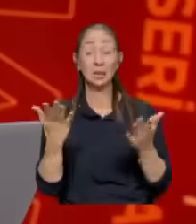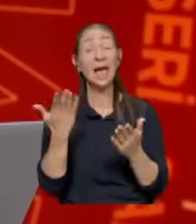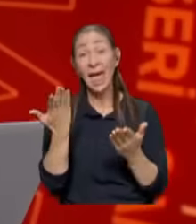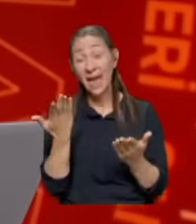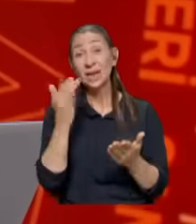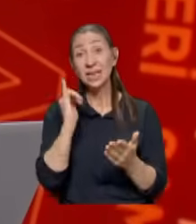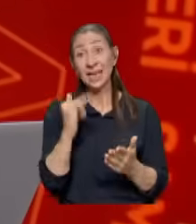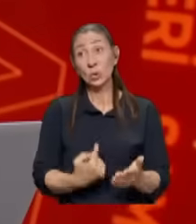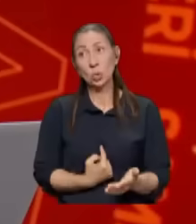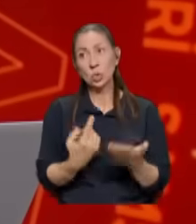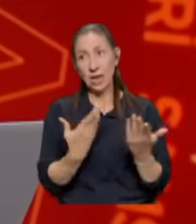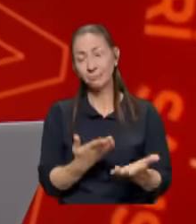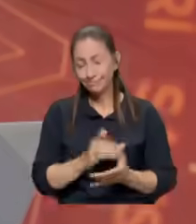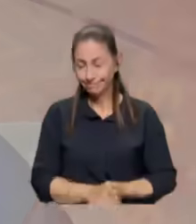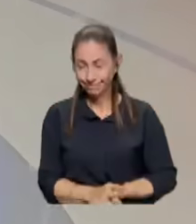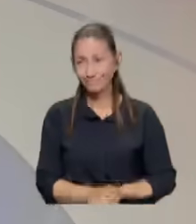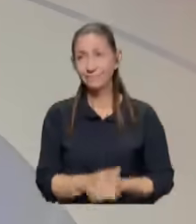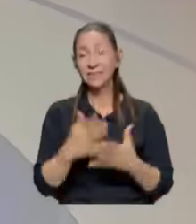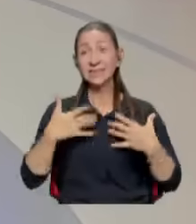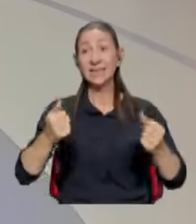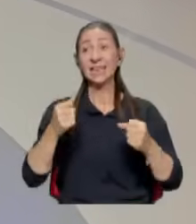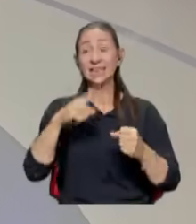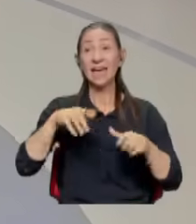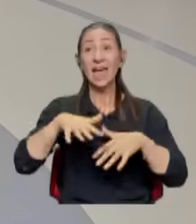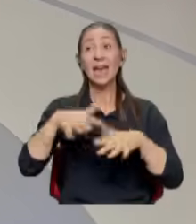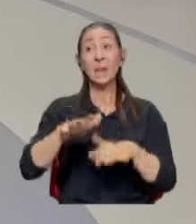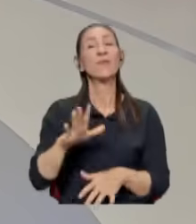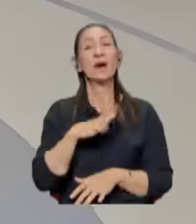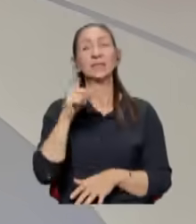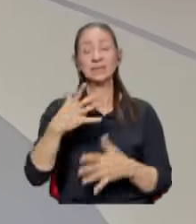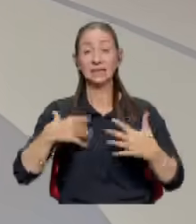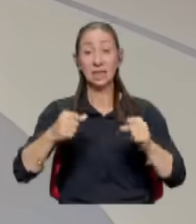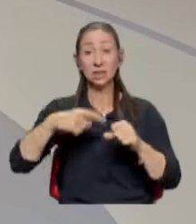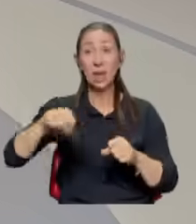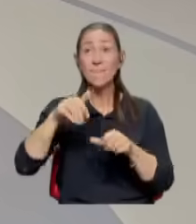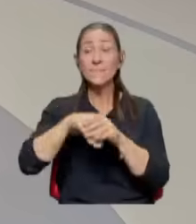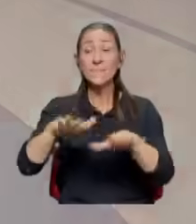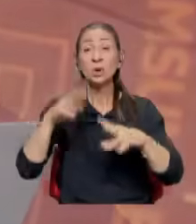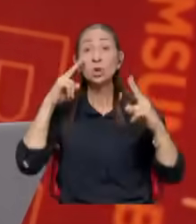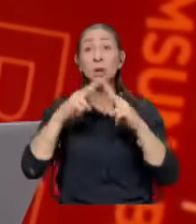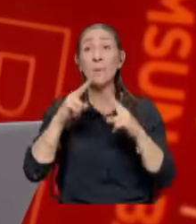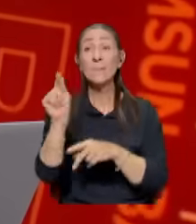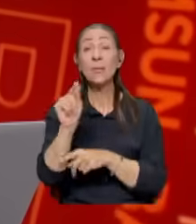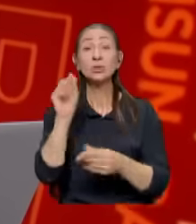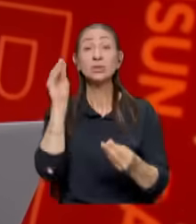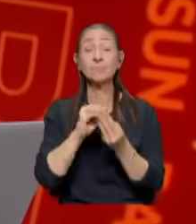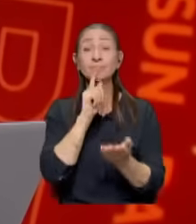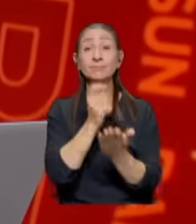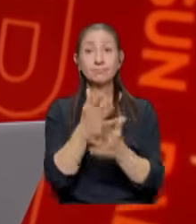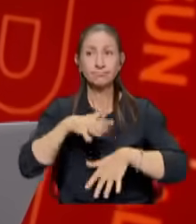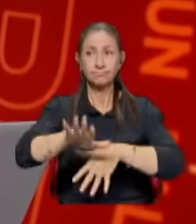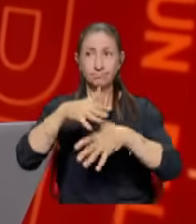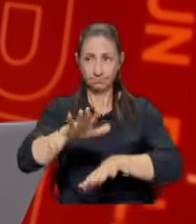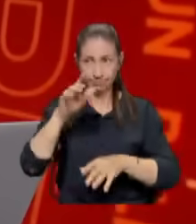niyet kötüyse. Devam edelim. Sağlıkçıların eylemi vardı. Sağlıkçılar mecliste görüşülen memur zammı teklifine